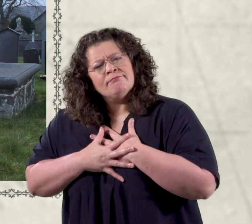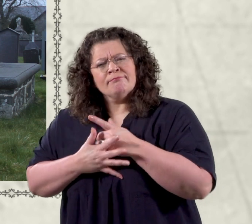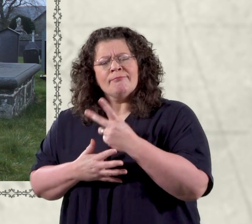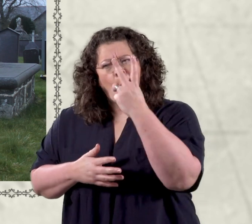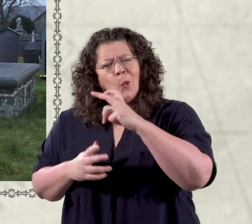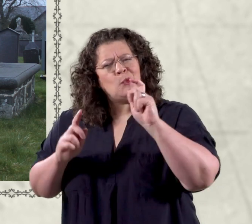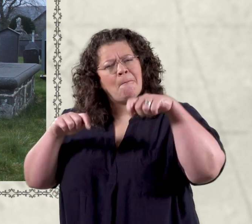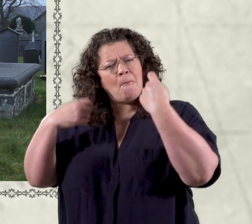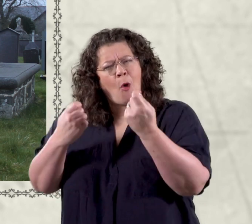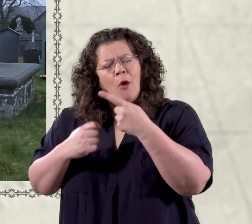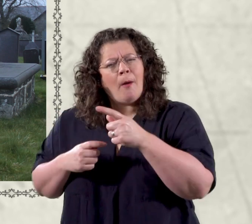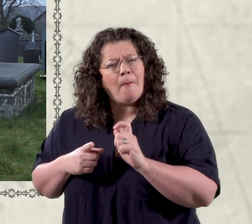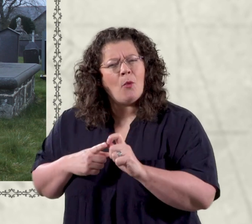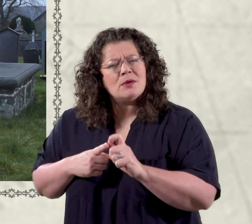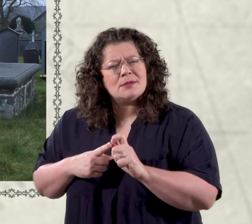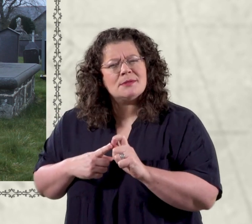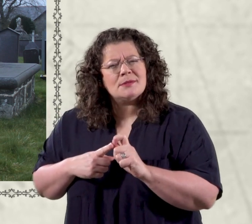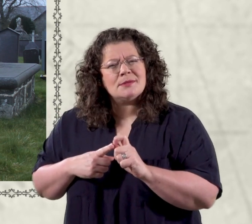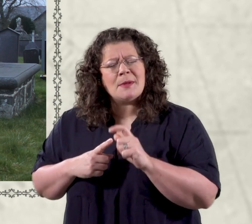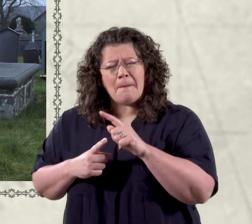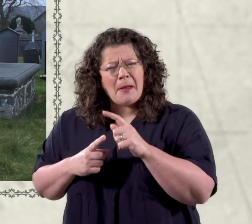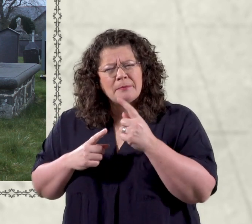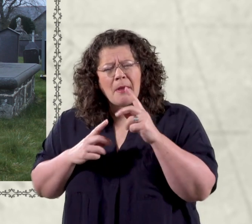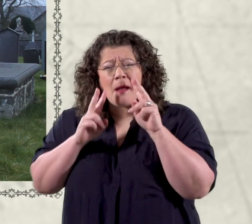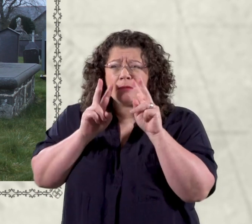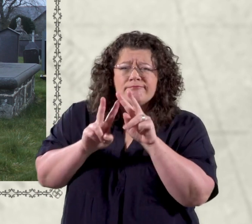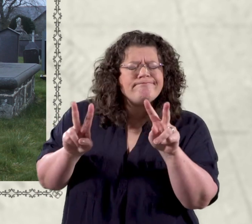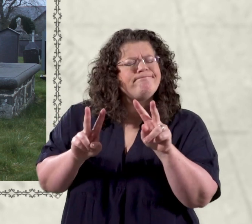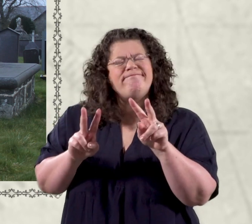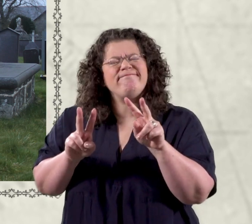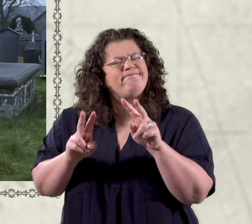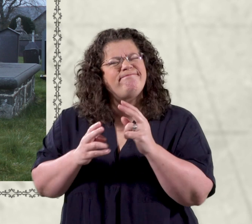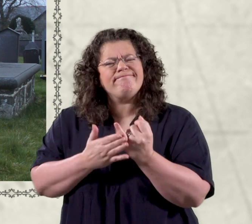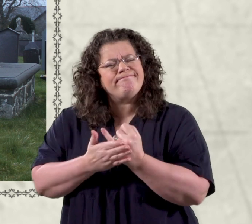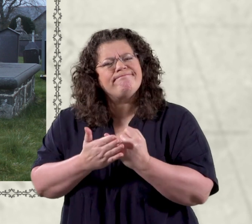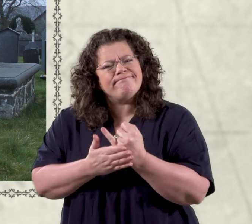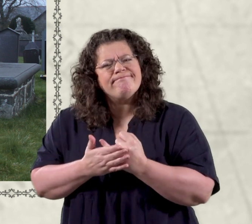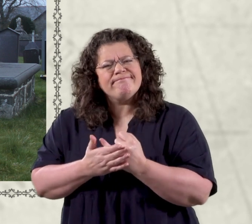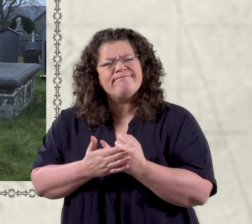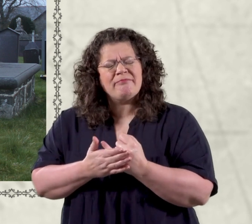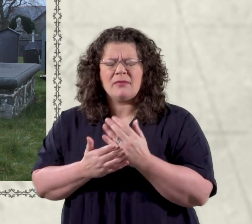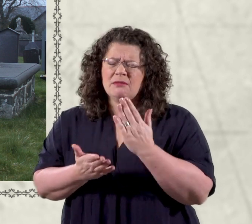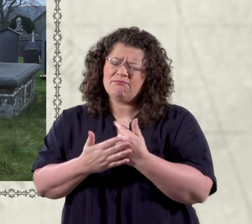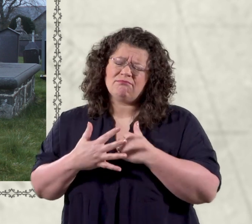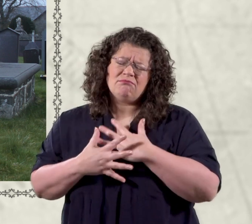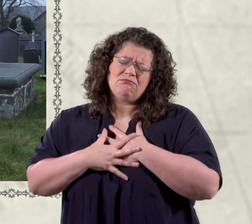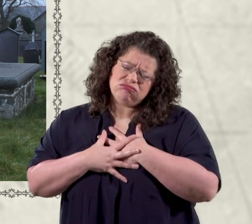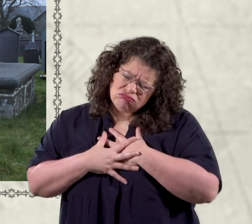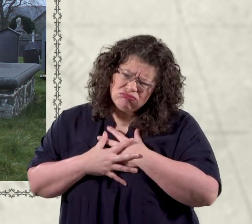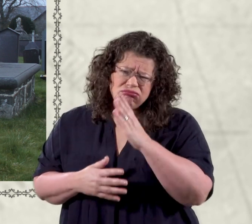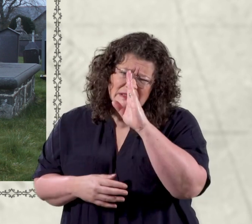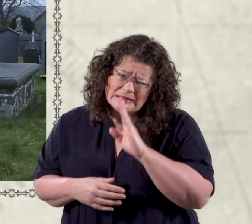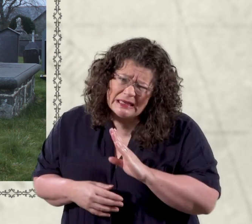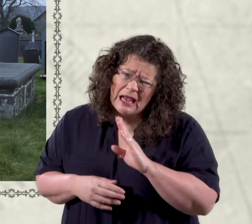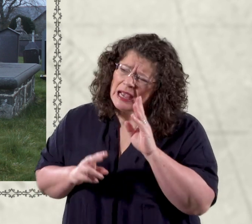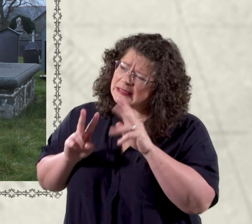hoff iawn o'r hen fynach Paulinus, ond doedd o ddim yn gweld yn dda iawn. Ac roedd yn gwneud un drist i